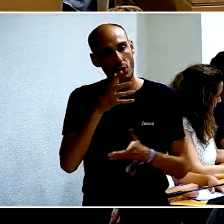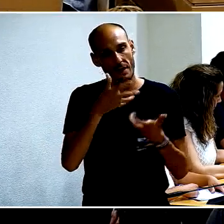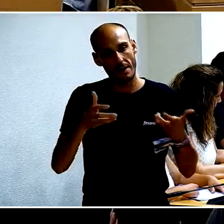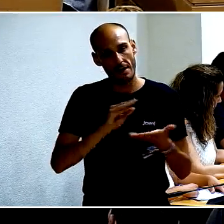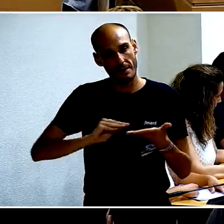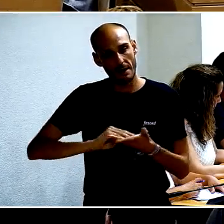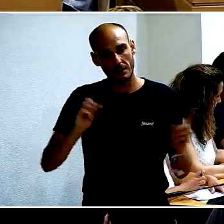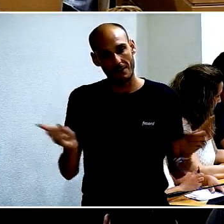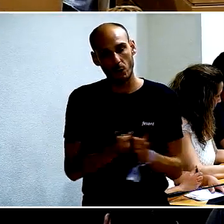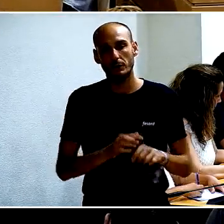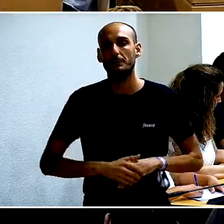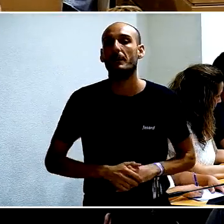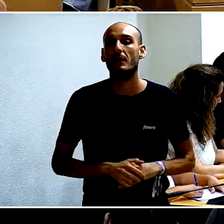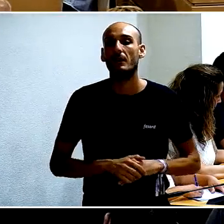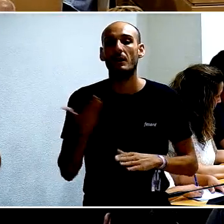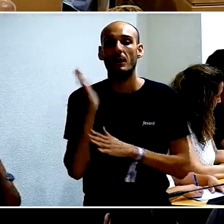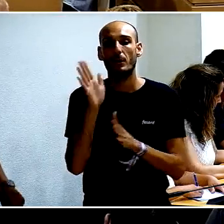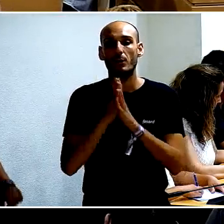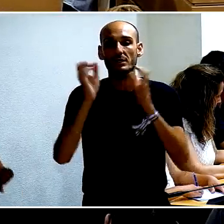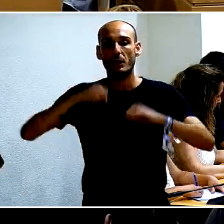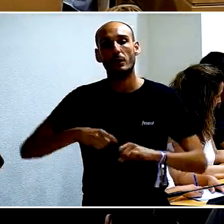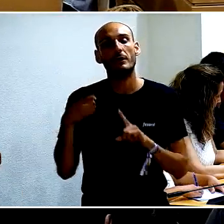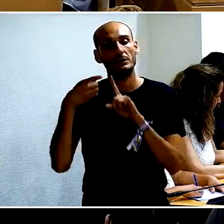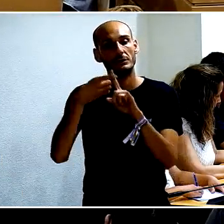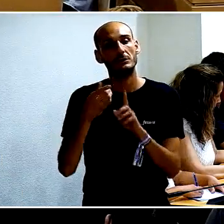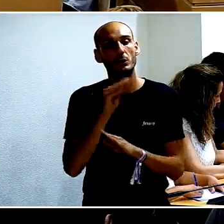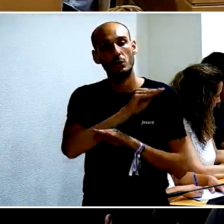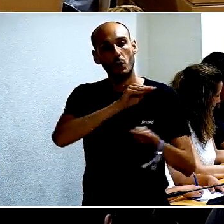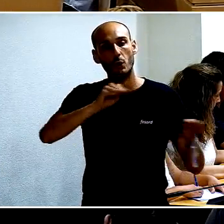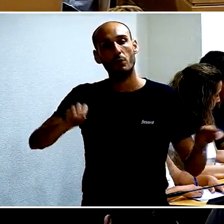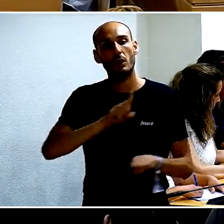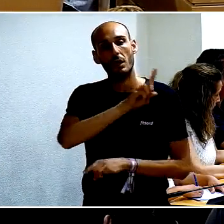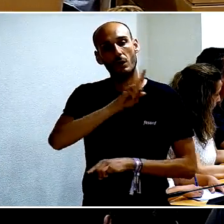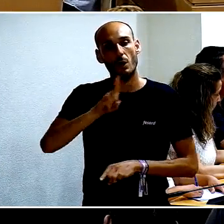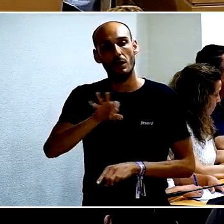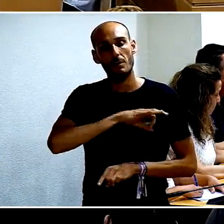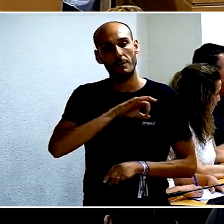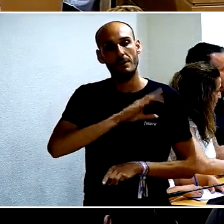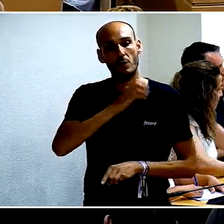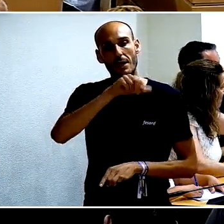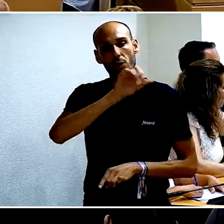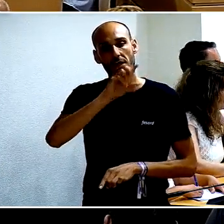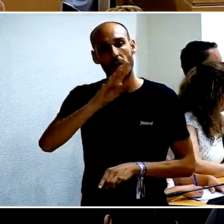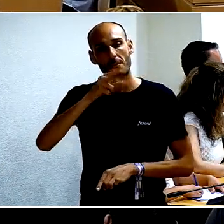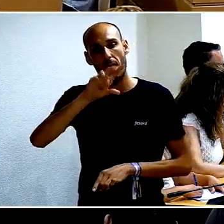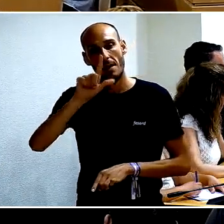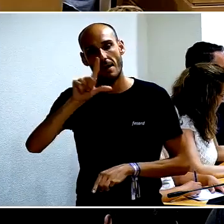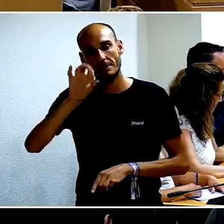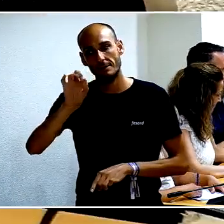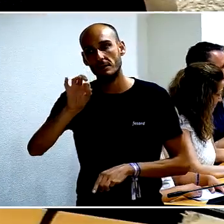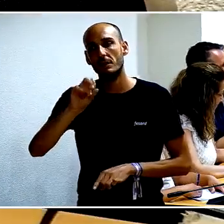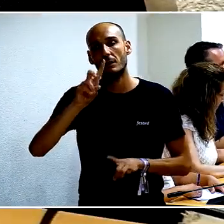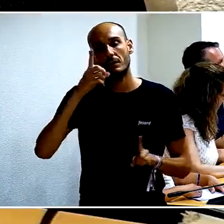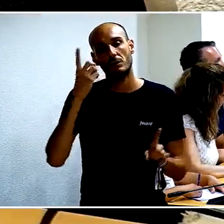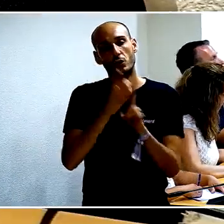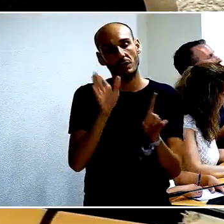La proposta d'acord és convocar el 11è Premi Carolina Planells contra la violència de gènere de narrativa curta